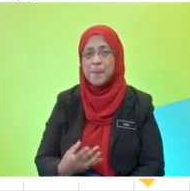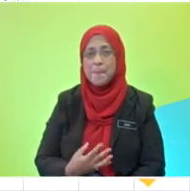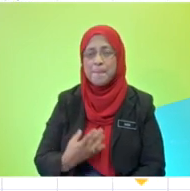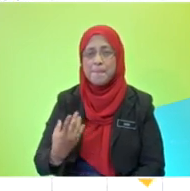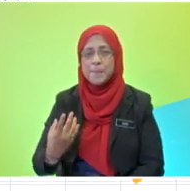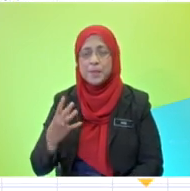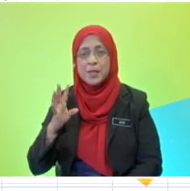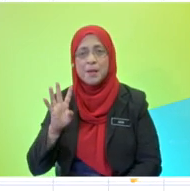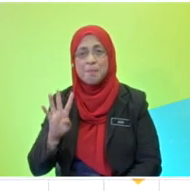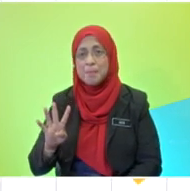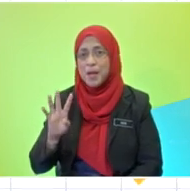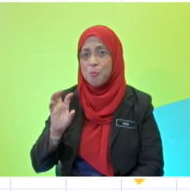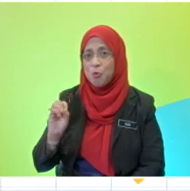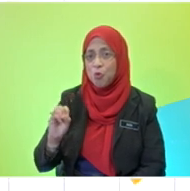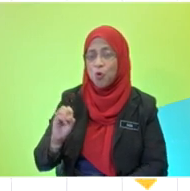berapa